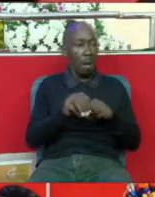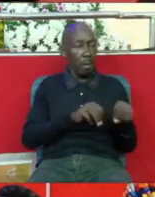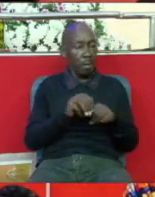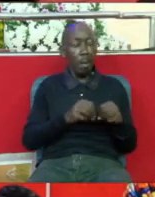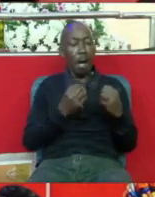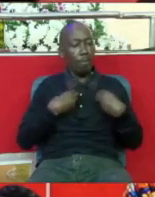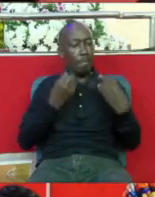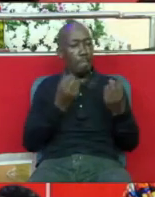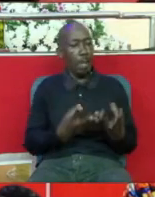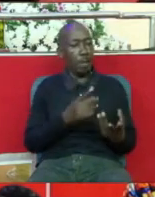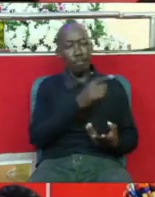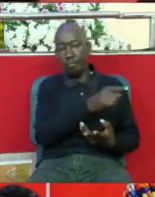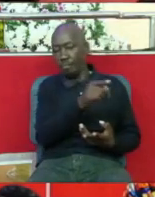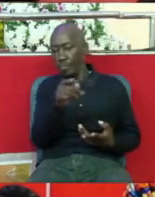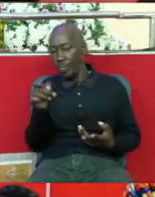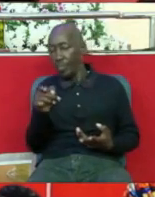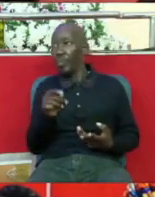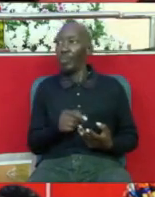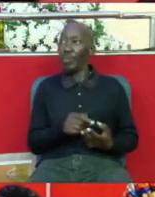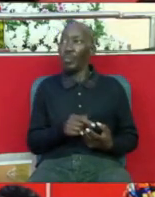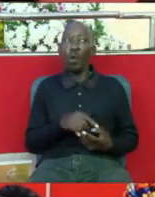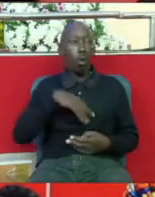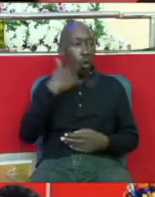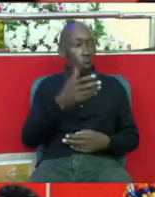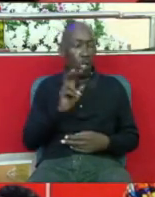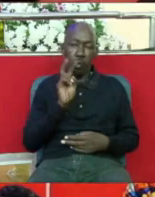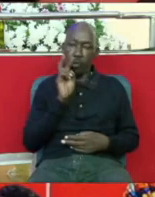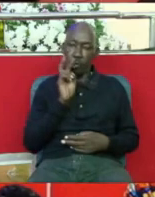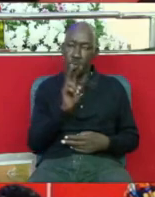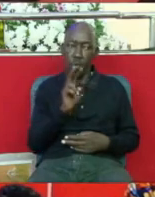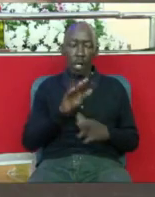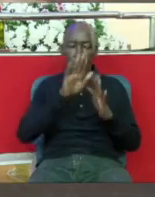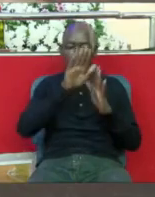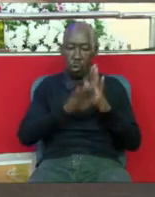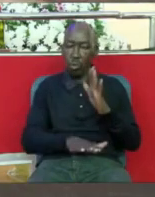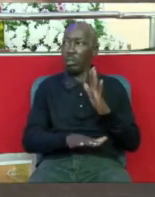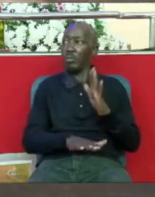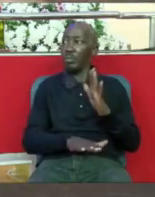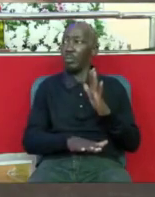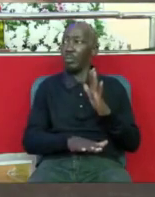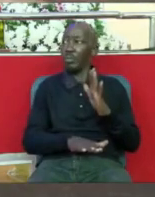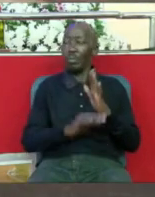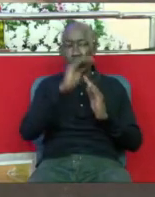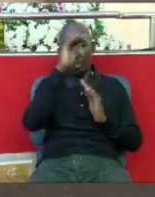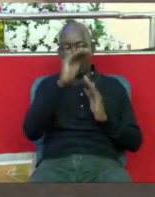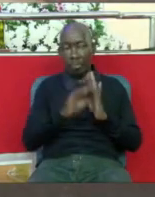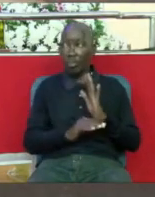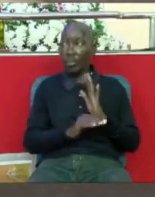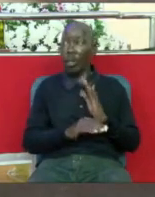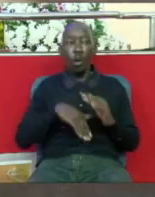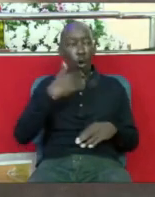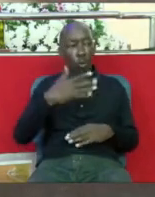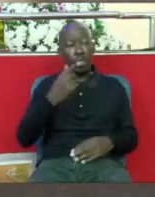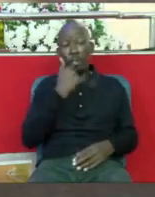there were many, na hivyo basi wakurugenzi sababu walikuwa ni wengi, they would always look at the roster. Walikuwa naangalia ile orodha ya wafanyakazi. And they'd always